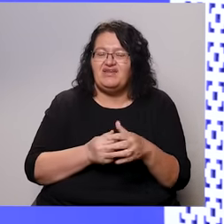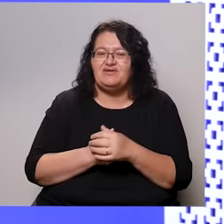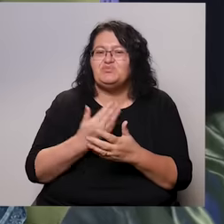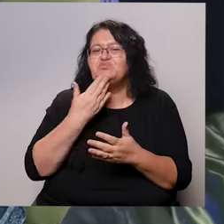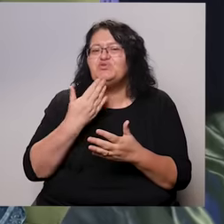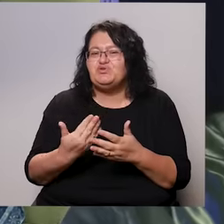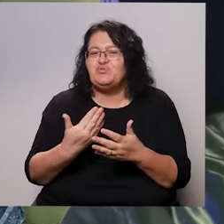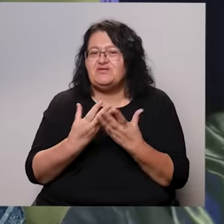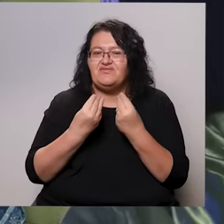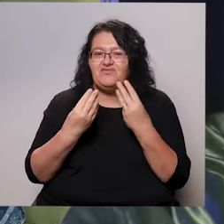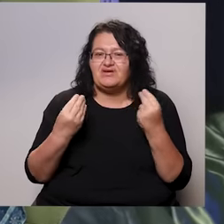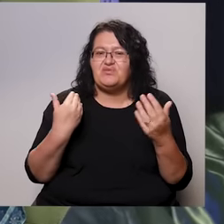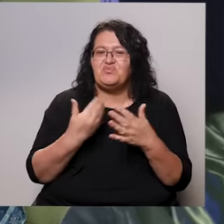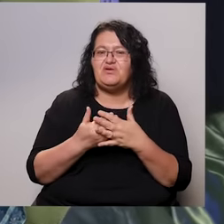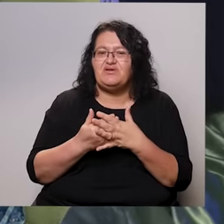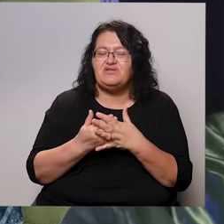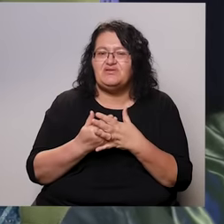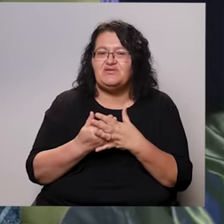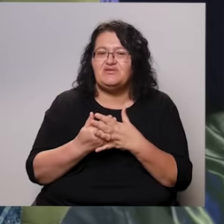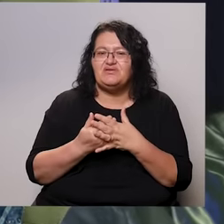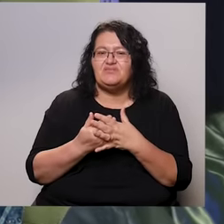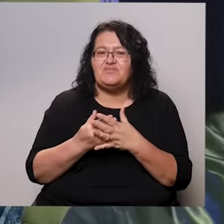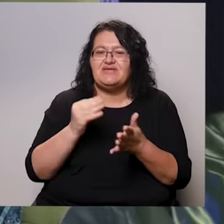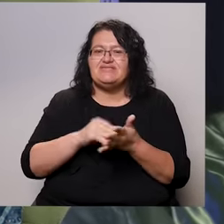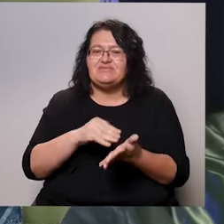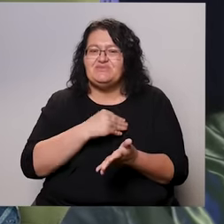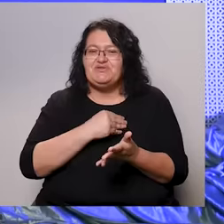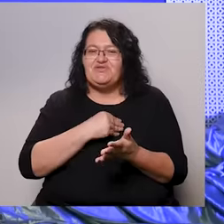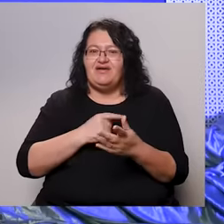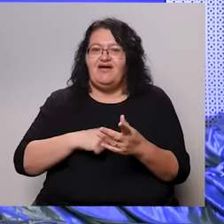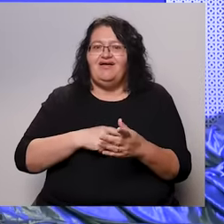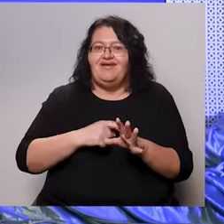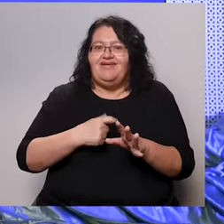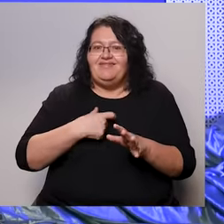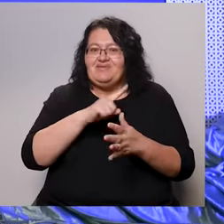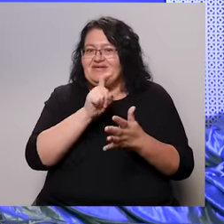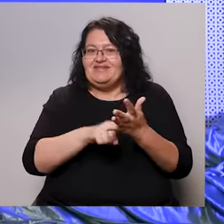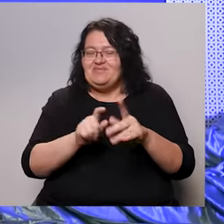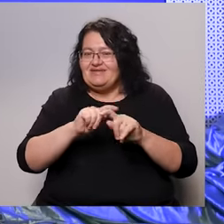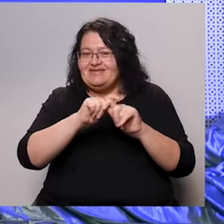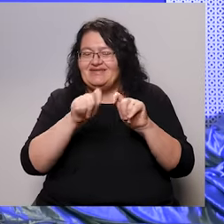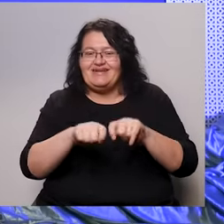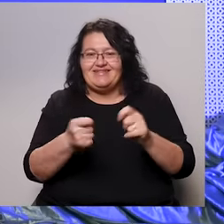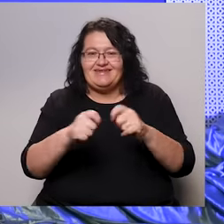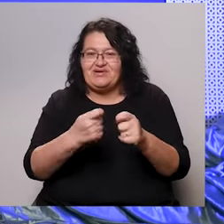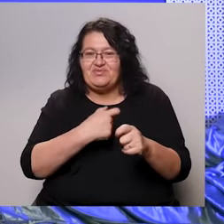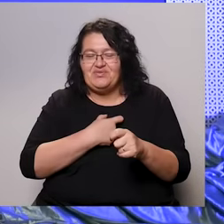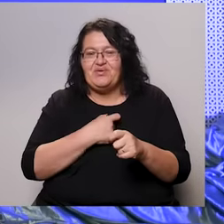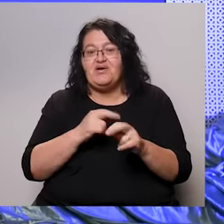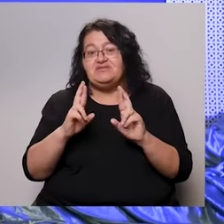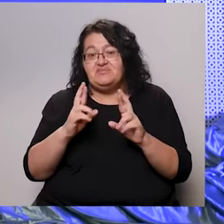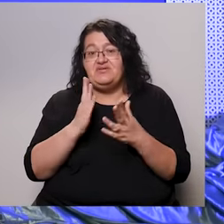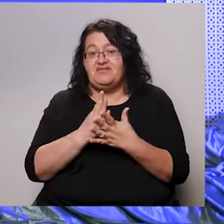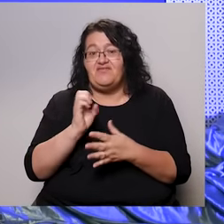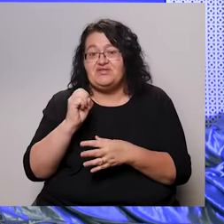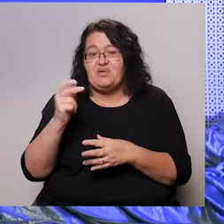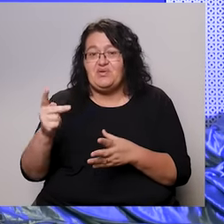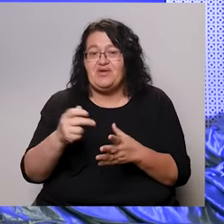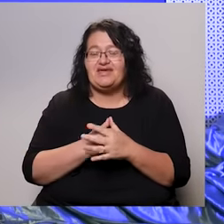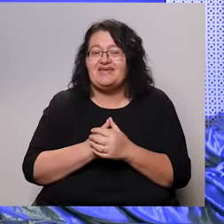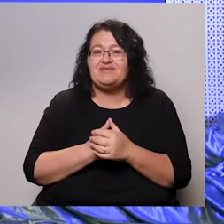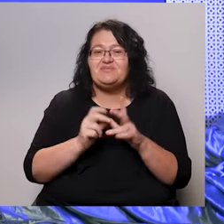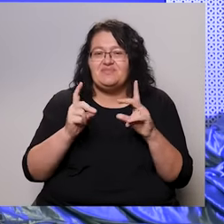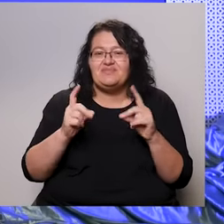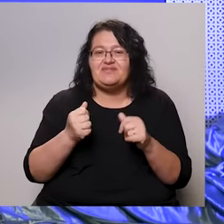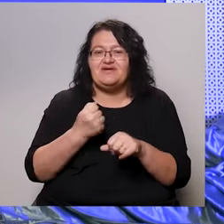Mihai, mulțumesc foarte mult pentru... Mai țin cu sufletul la gură. Prea mult nici n-am putut să te întrerup. Eu sper că a fost ok. Dar,